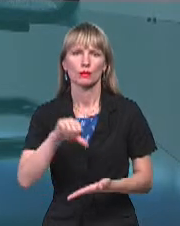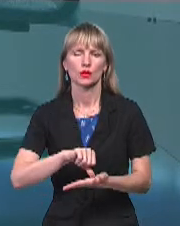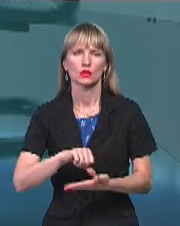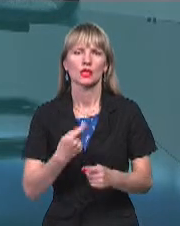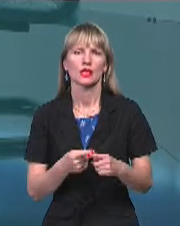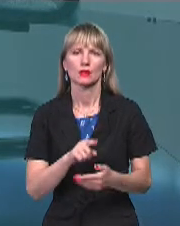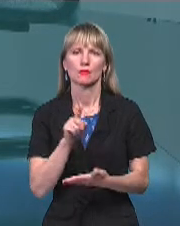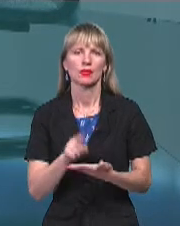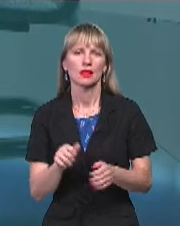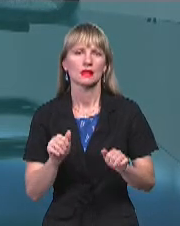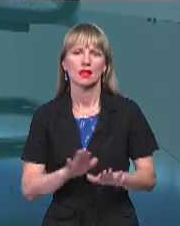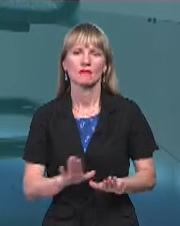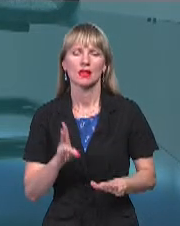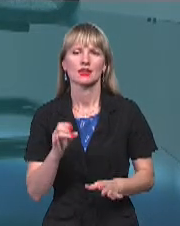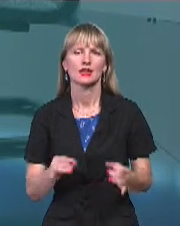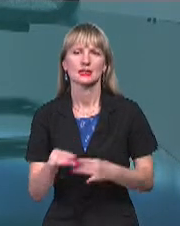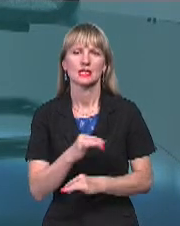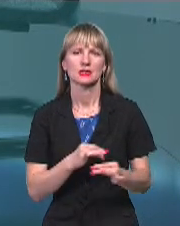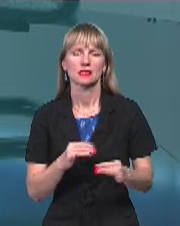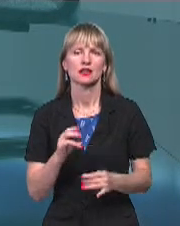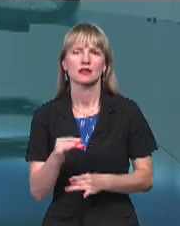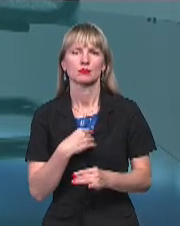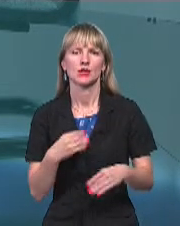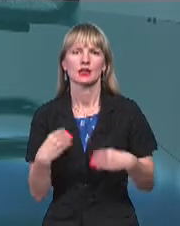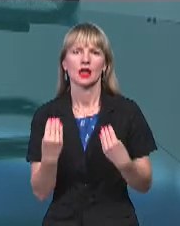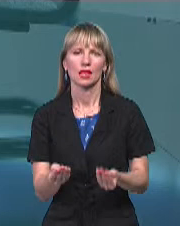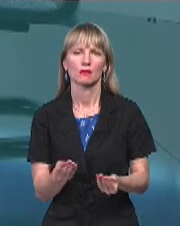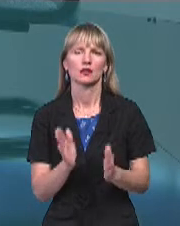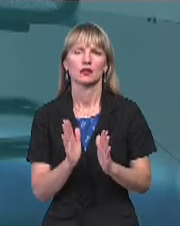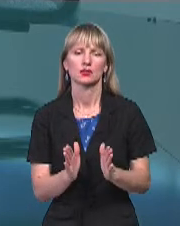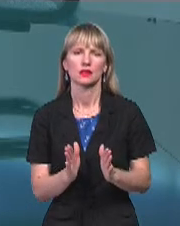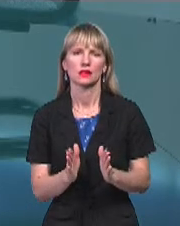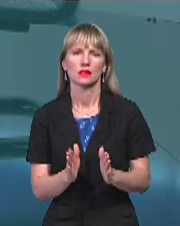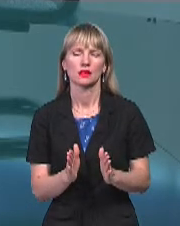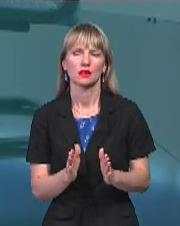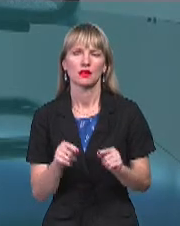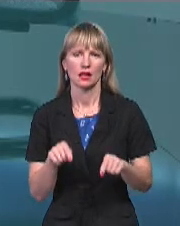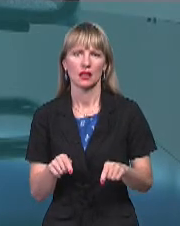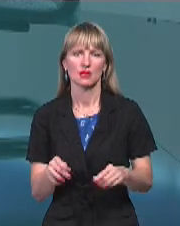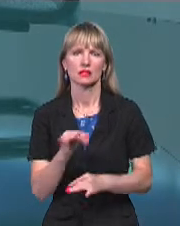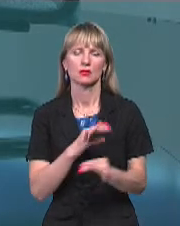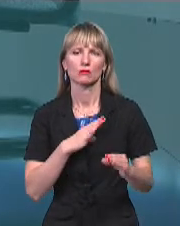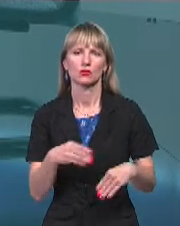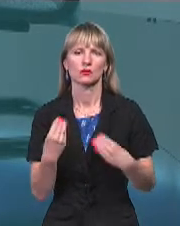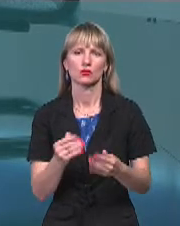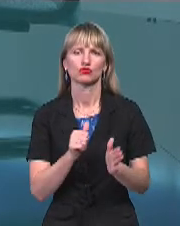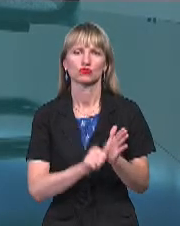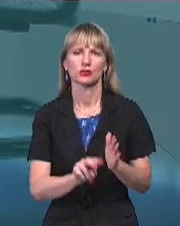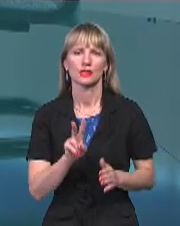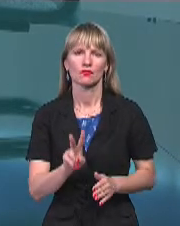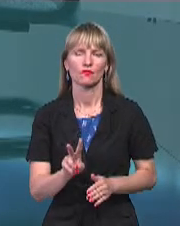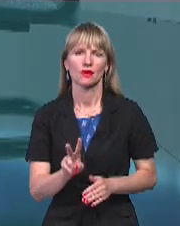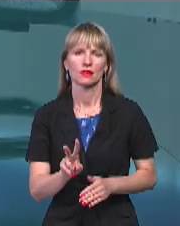це питання не вирішується на сесії. На сесії ми подаємо тільки на цій сесії. Було подано 62